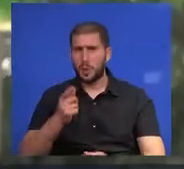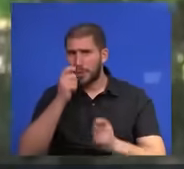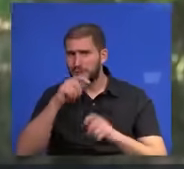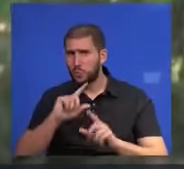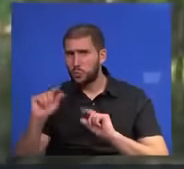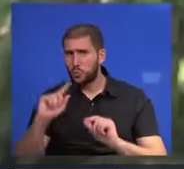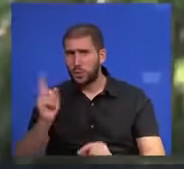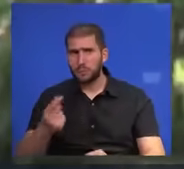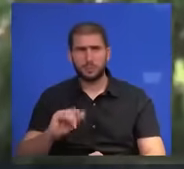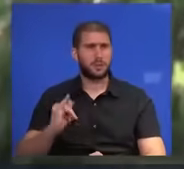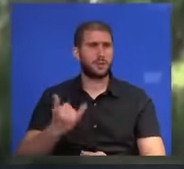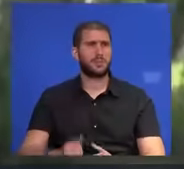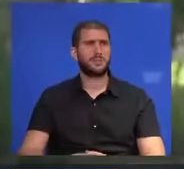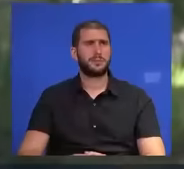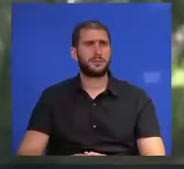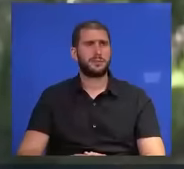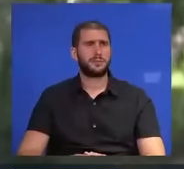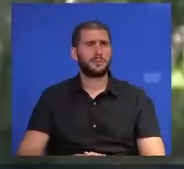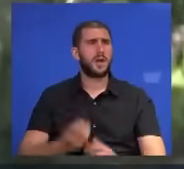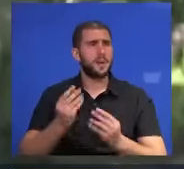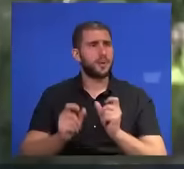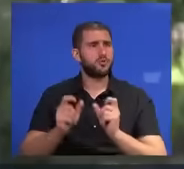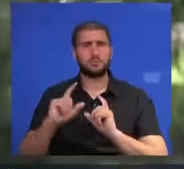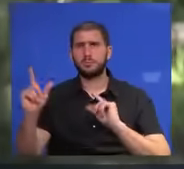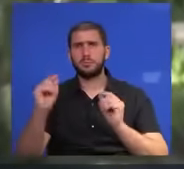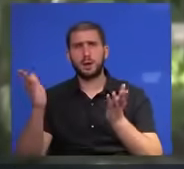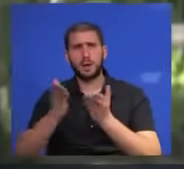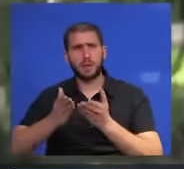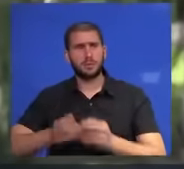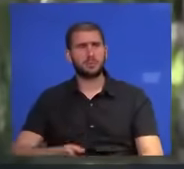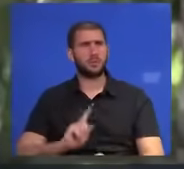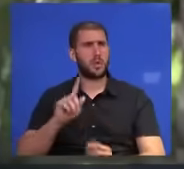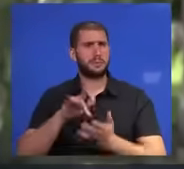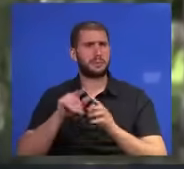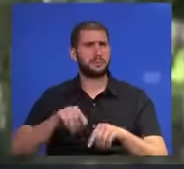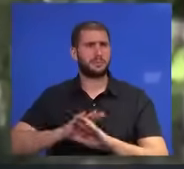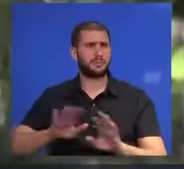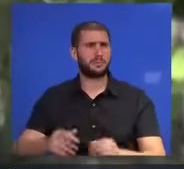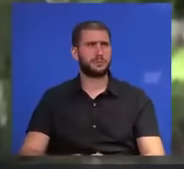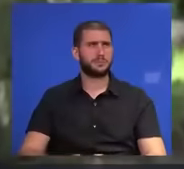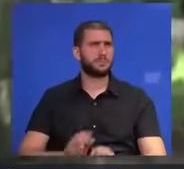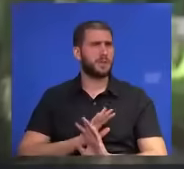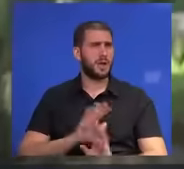כן. כן, הרבה אנשים הלכו לאילת. לא פה עכשיו. אין אנשים עכשיו.